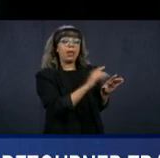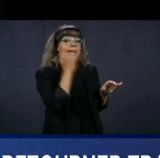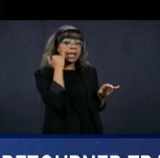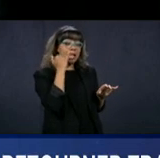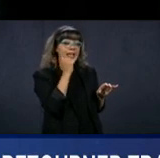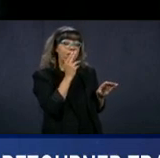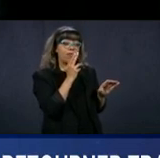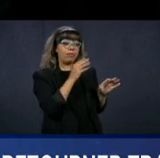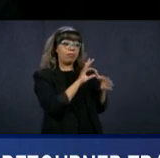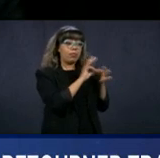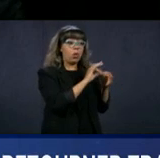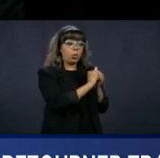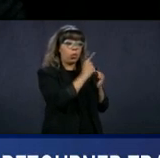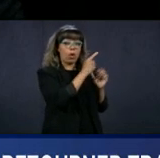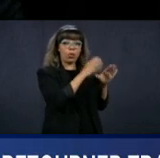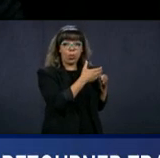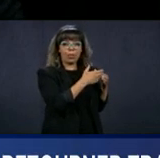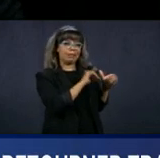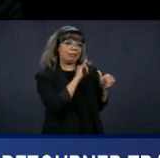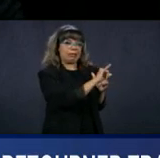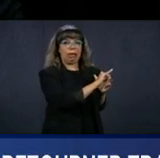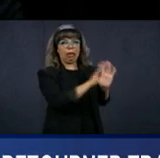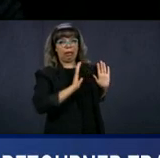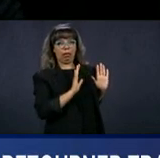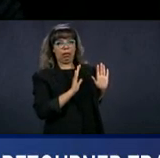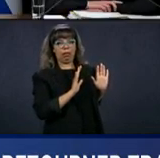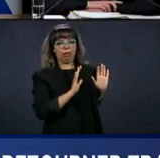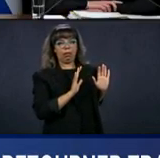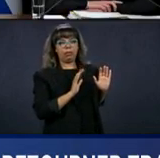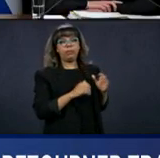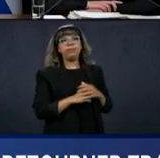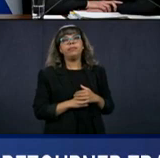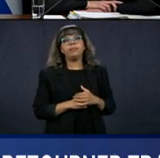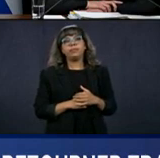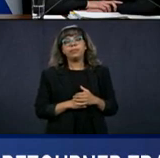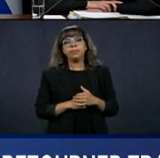organisations respectent ce principe de façon très stricte.